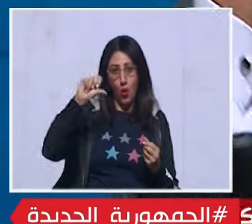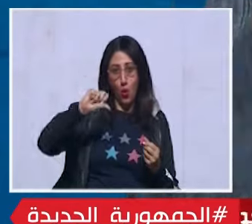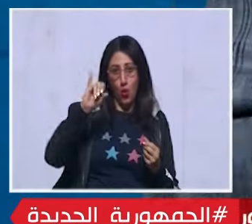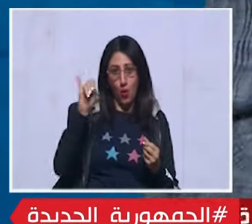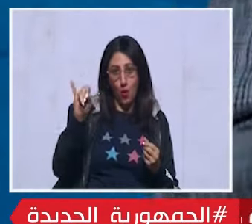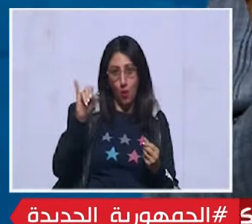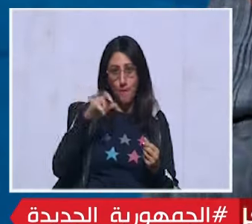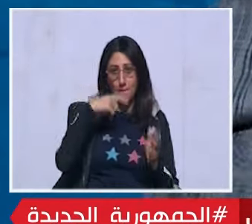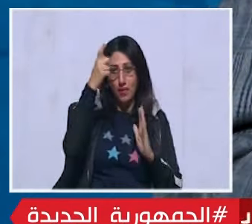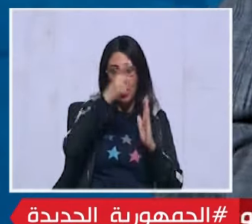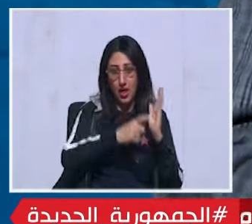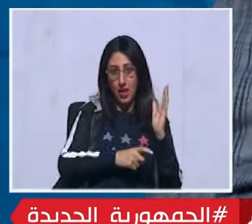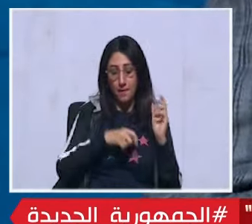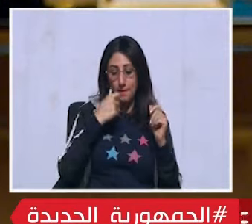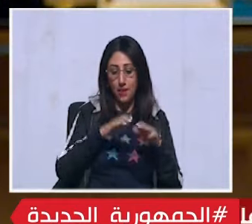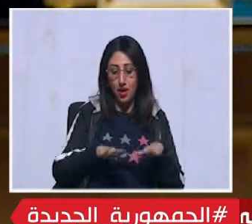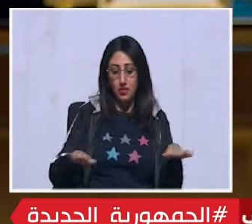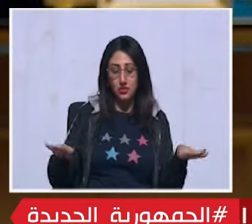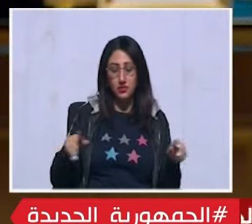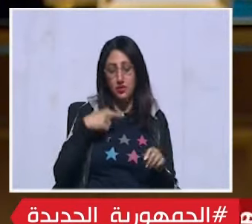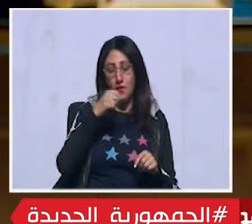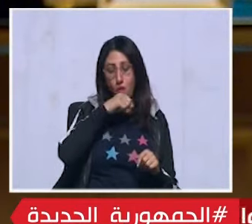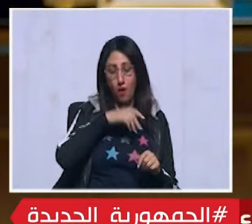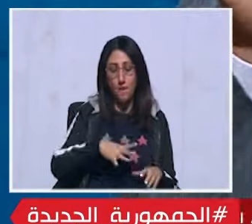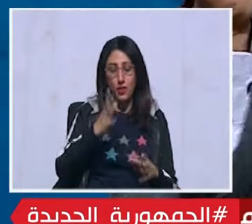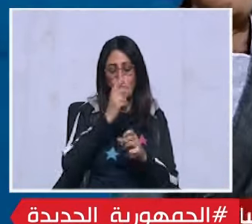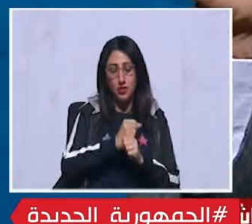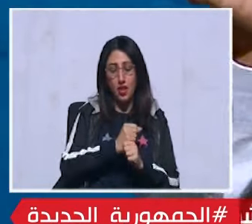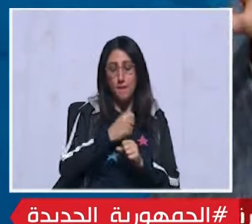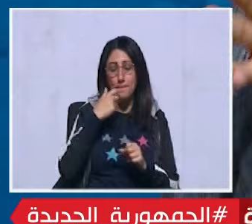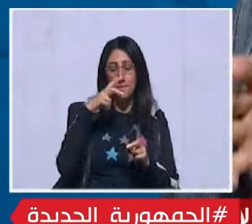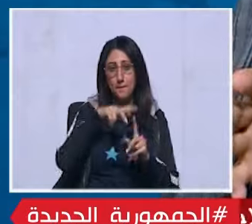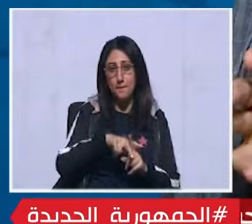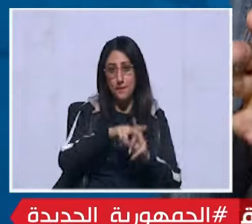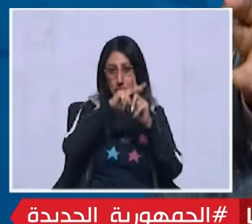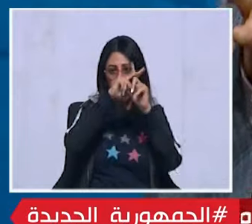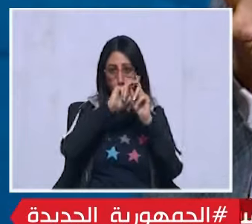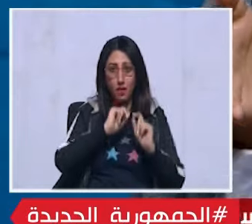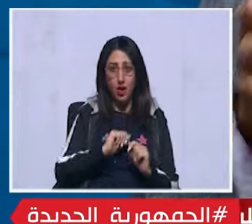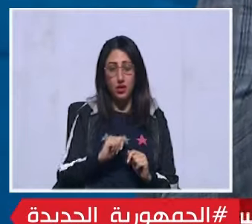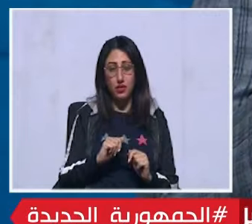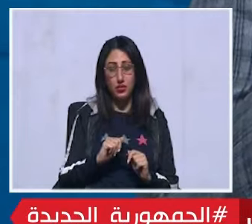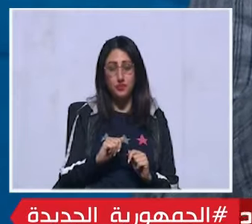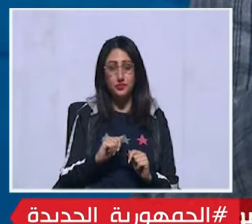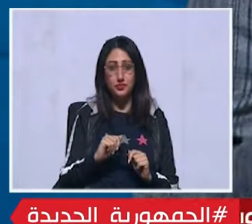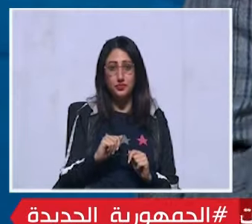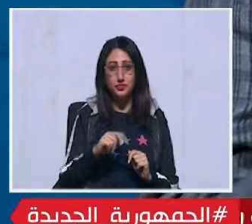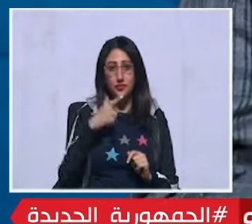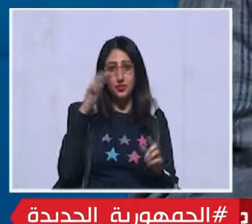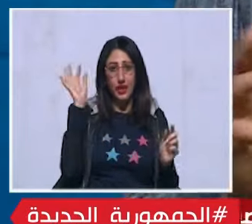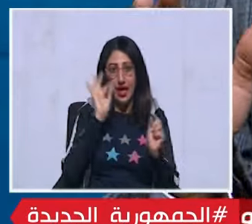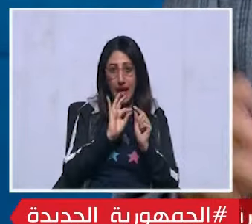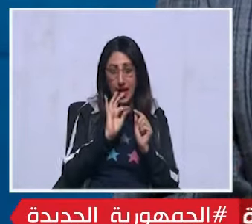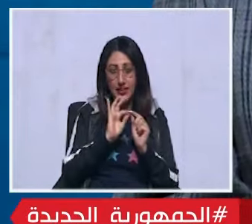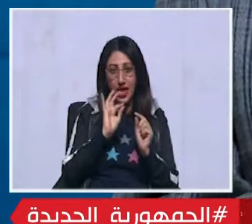بل يا لامس القلم اللهم صل وسلم الاسراء والمعراج سيدي الفاضل ليهم اهداف وحكم